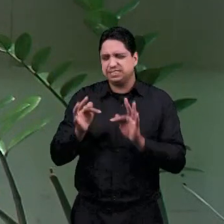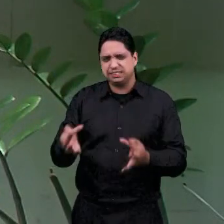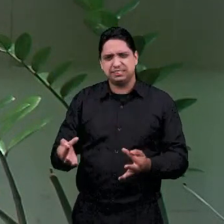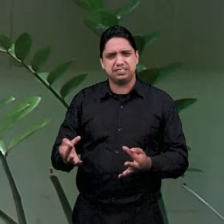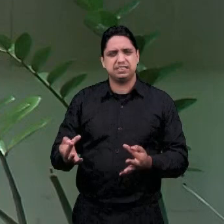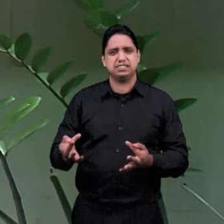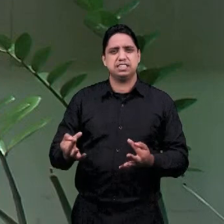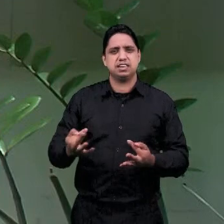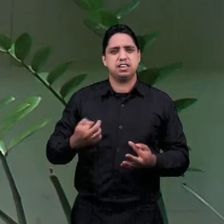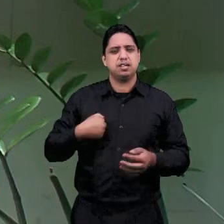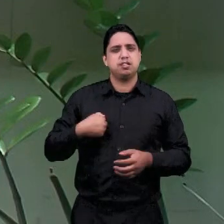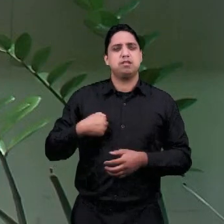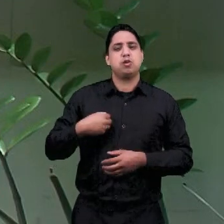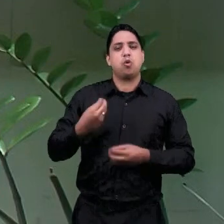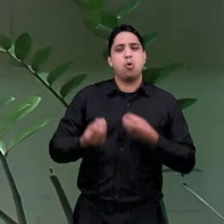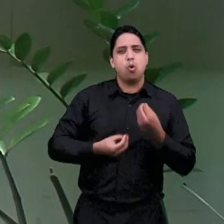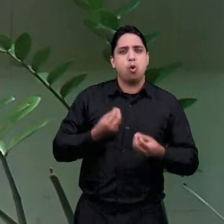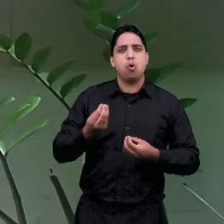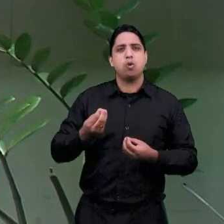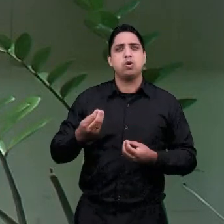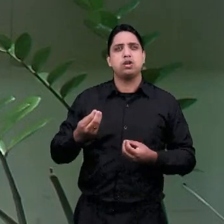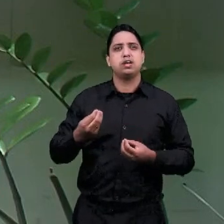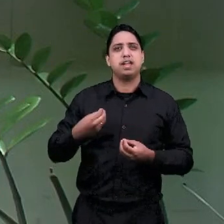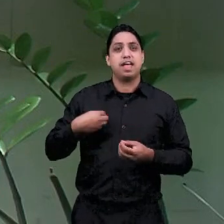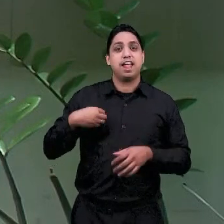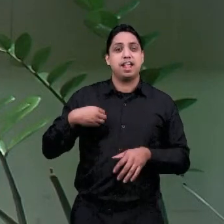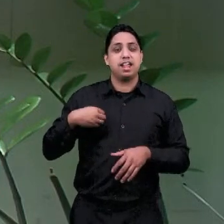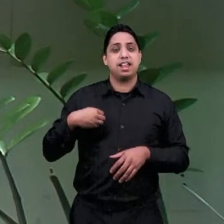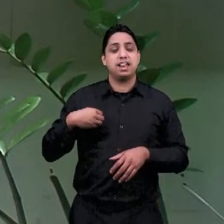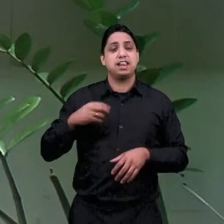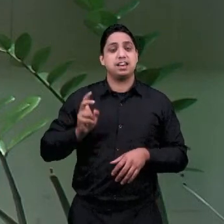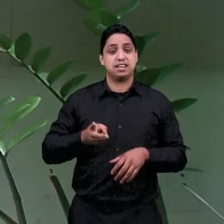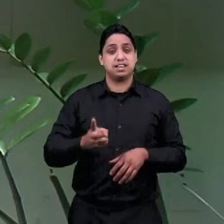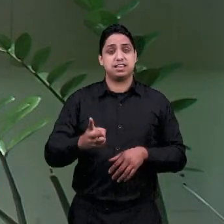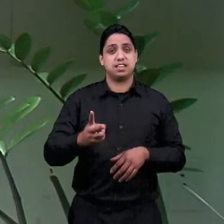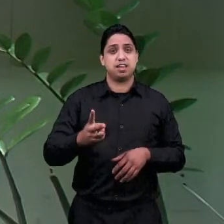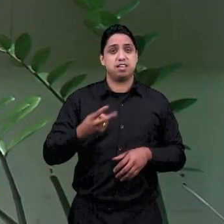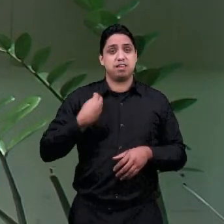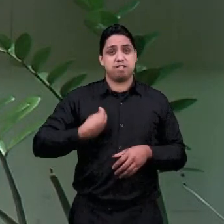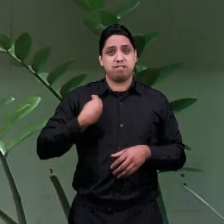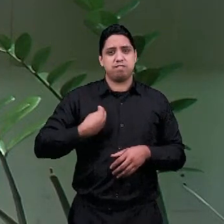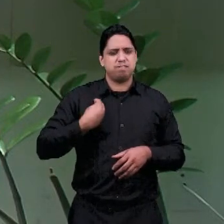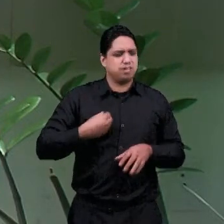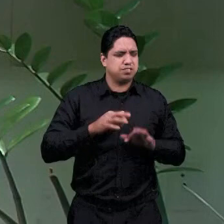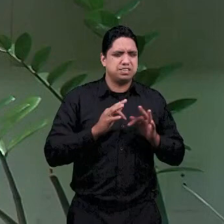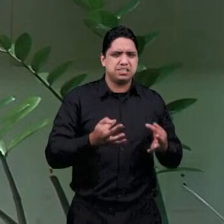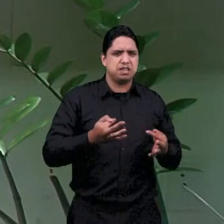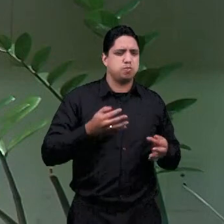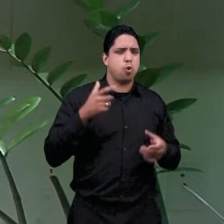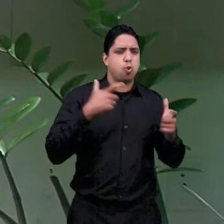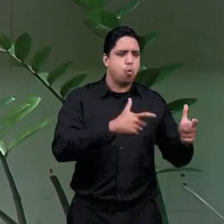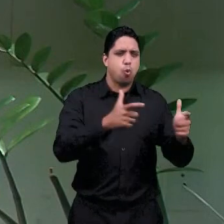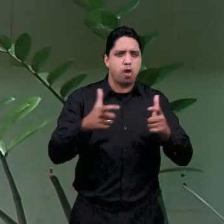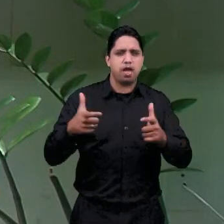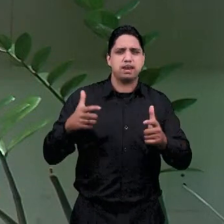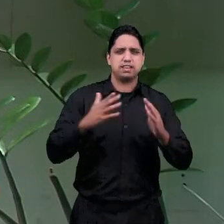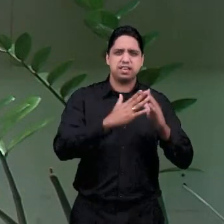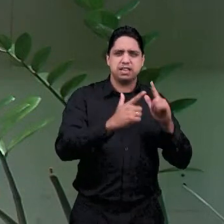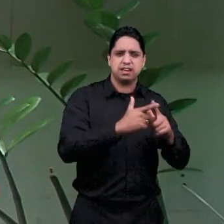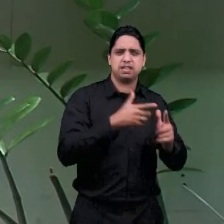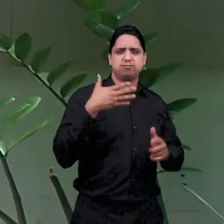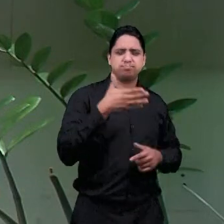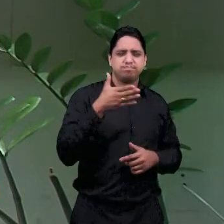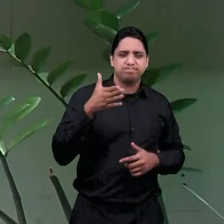sa simplicité, son comportement, la manière qu'il a toujours vécu de manière modeste.